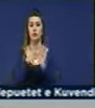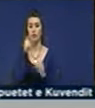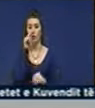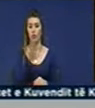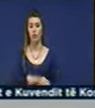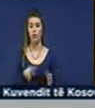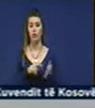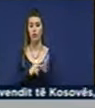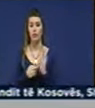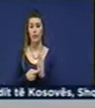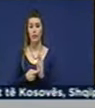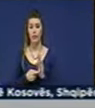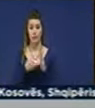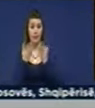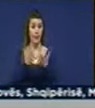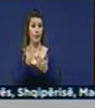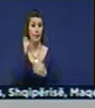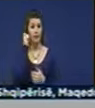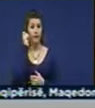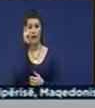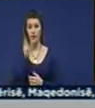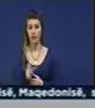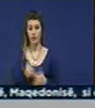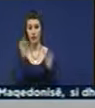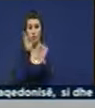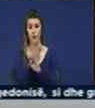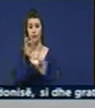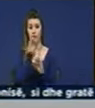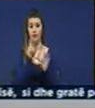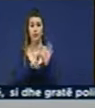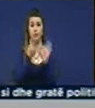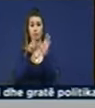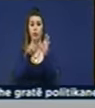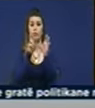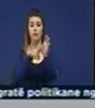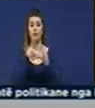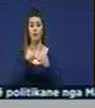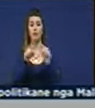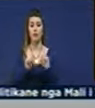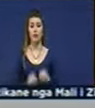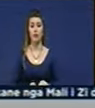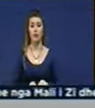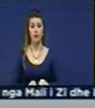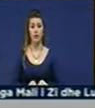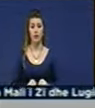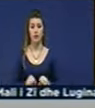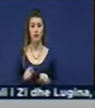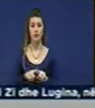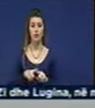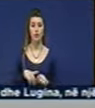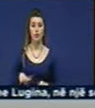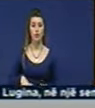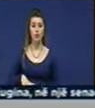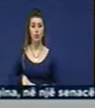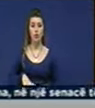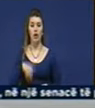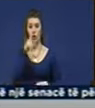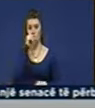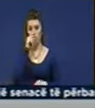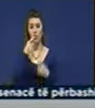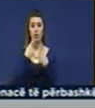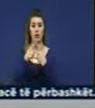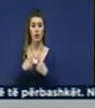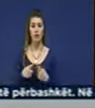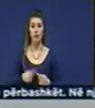politike. Femra ende s'ka arritur të marrë postën e qeverisjet lokale përveç postit të nënkryetarit të komunës dhe një këshilltarje në